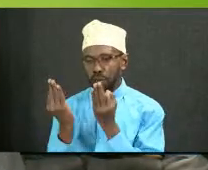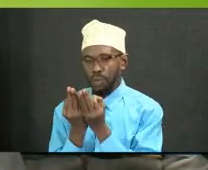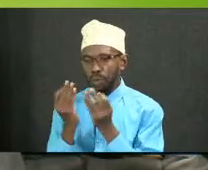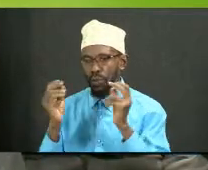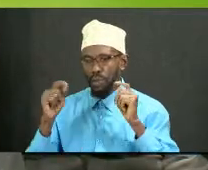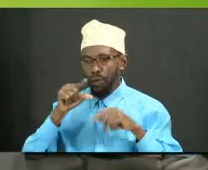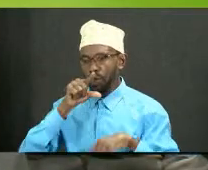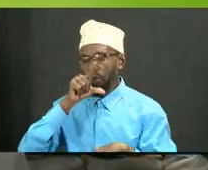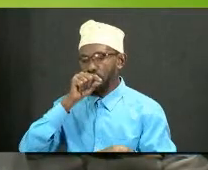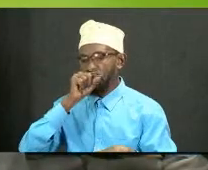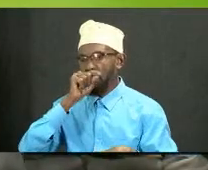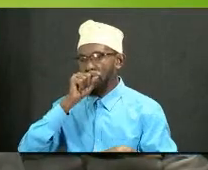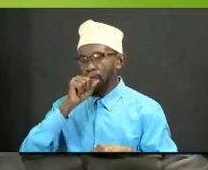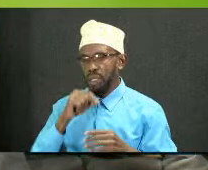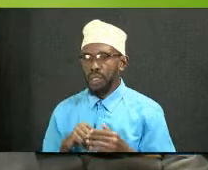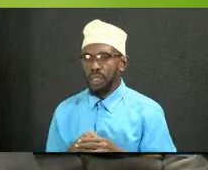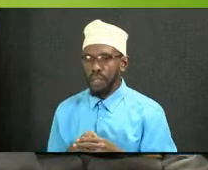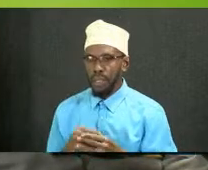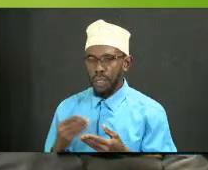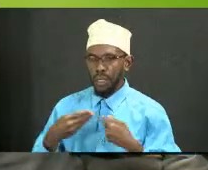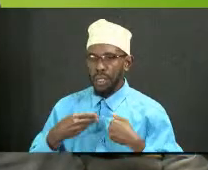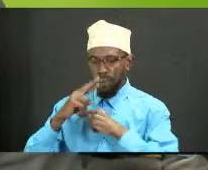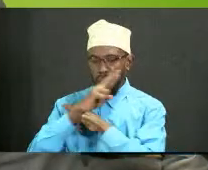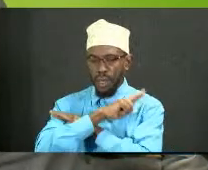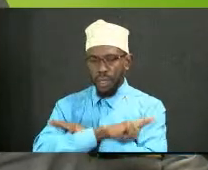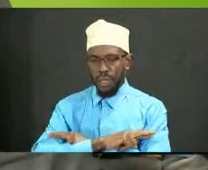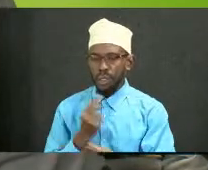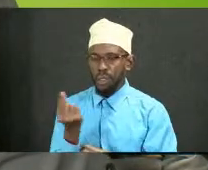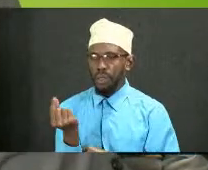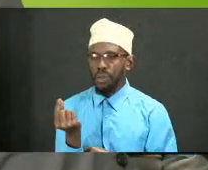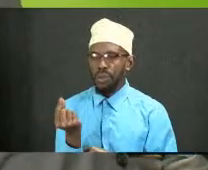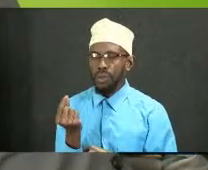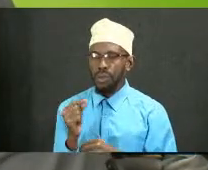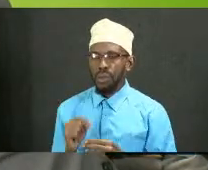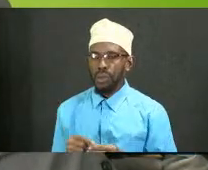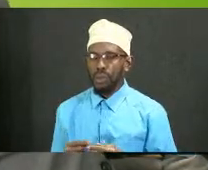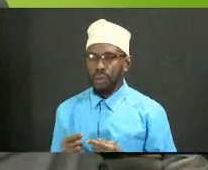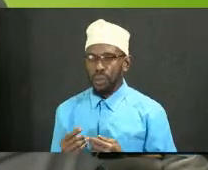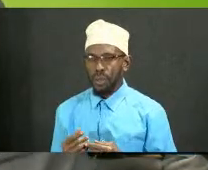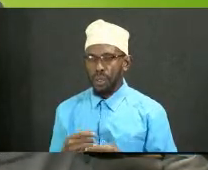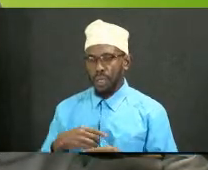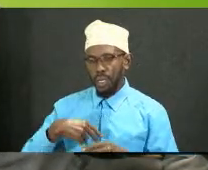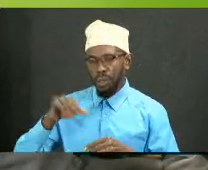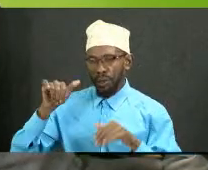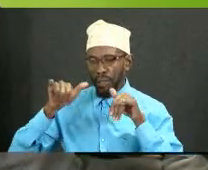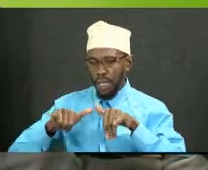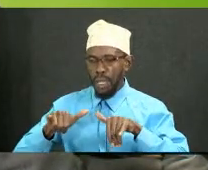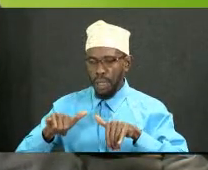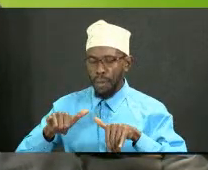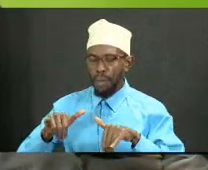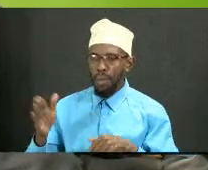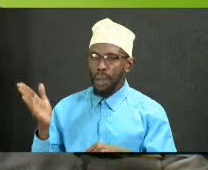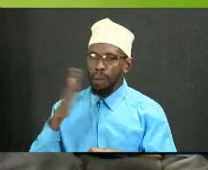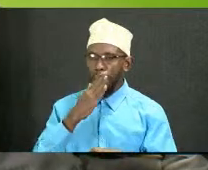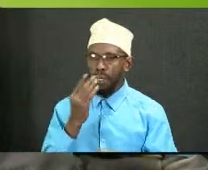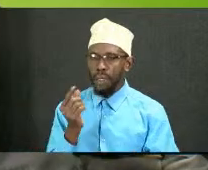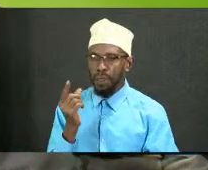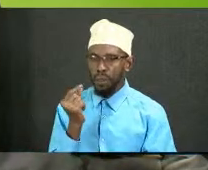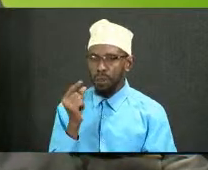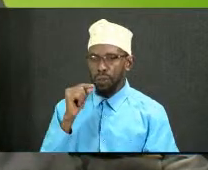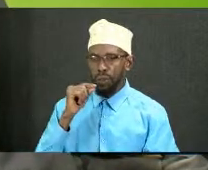na Instagram. Tunachukua pumziko fupi kwenye Tunu ya Familia. Usiende mbali, tunarudi tu baada ya muda